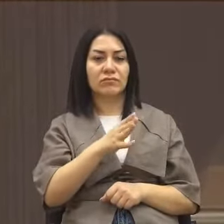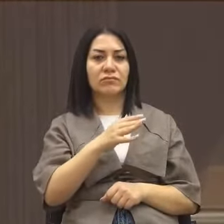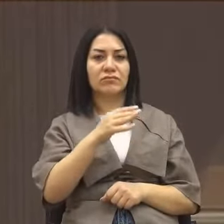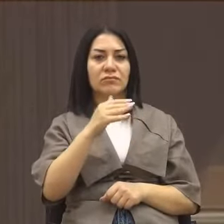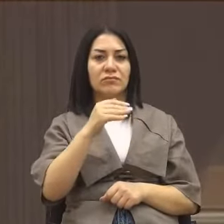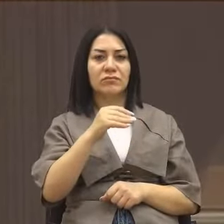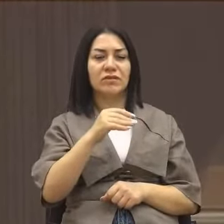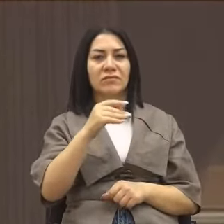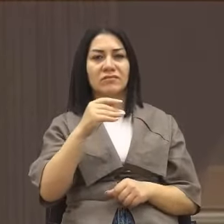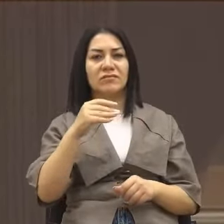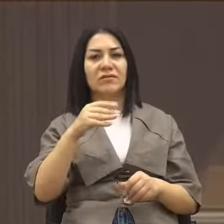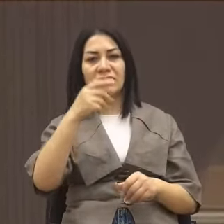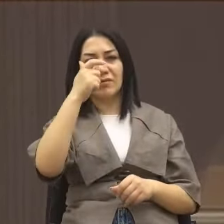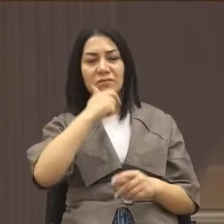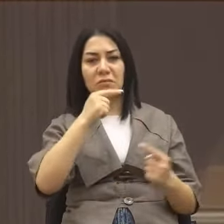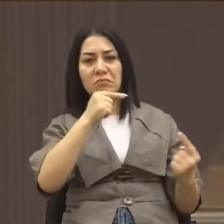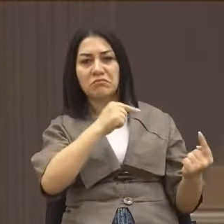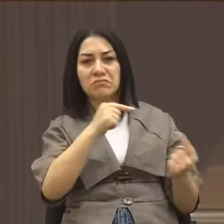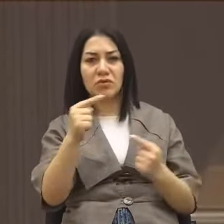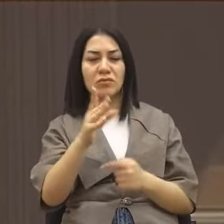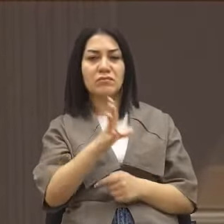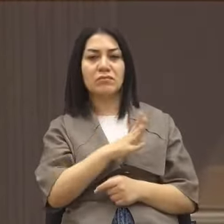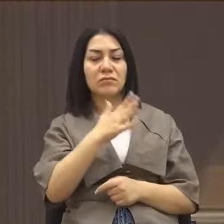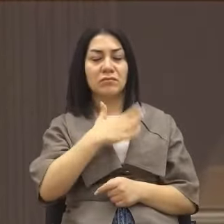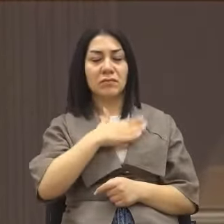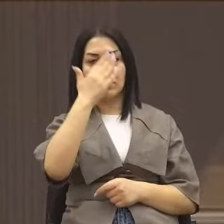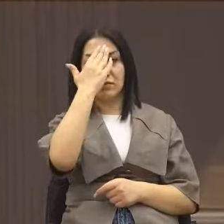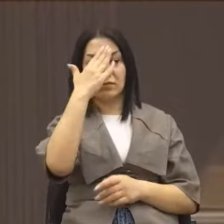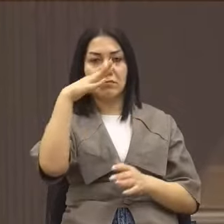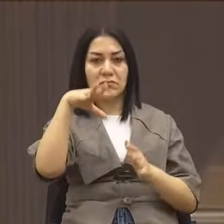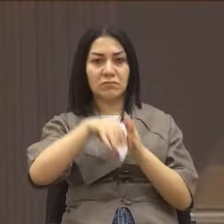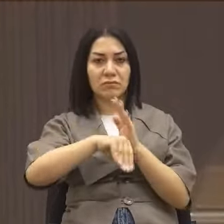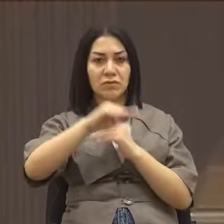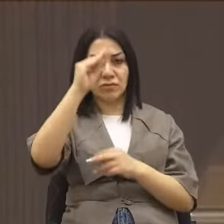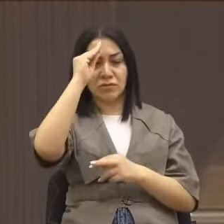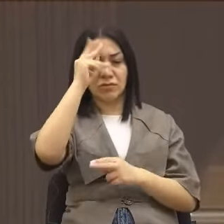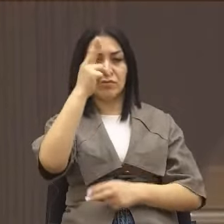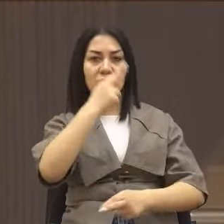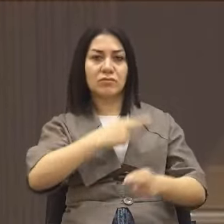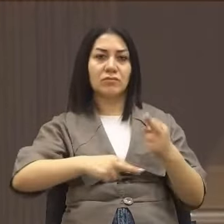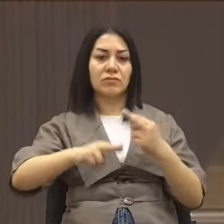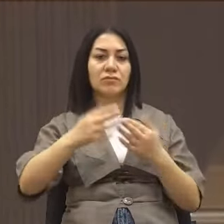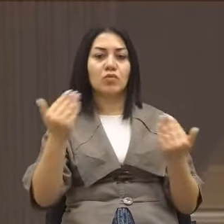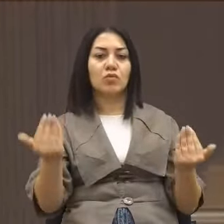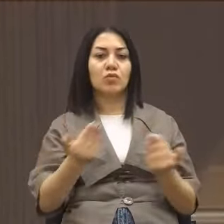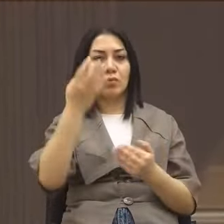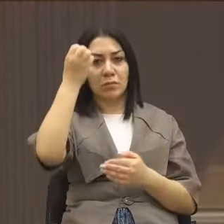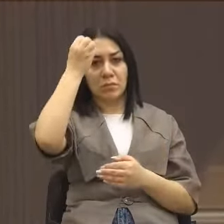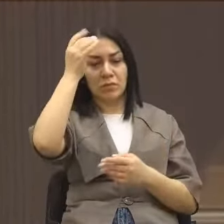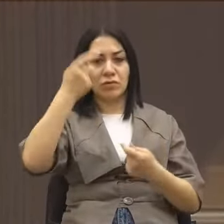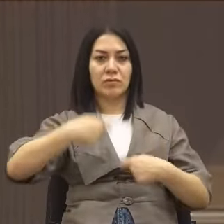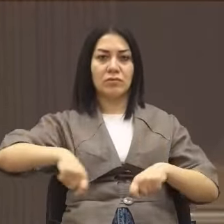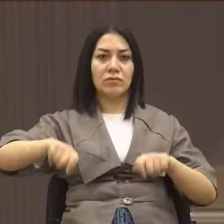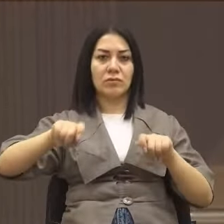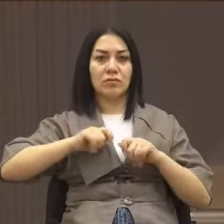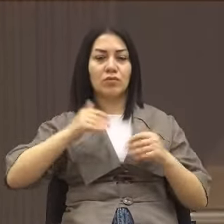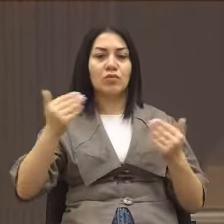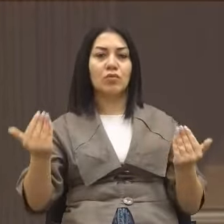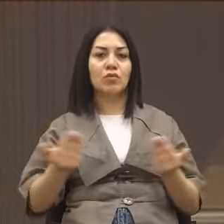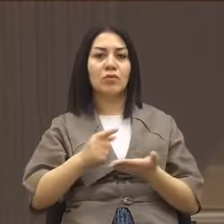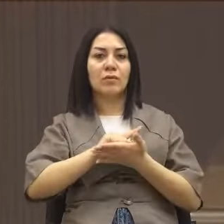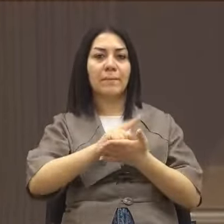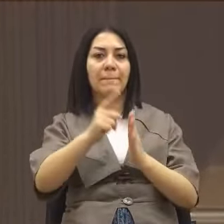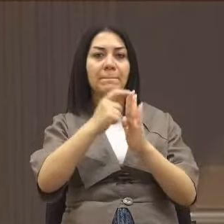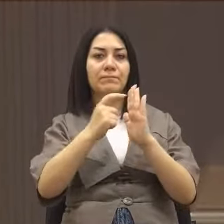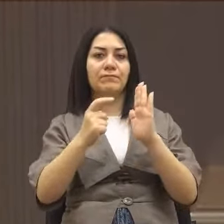քարոշչական իներցիային, մեր հանրության ներսում տարընթերցում չկա, թե մենք որ մշակույթի կրողն ենք եւ ում հետ